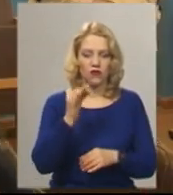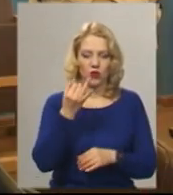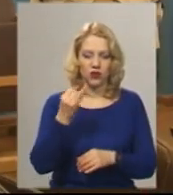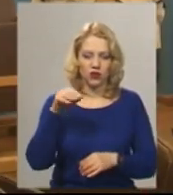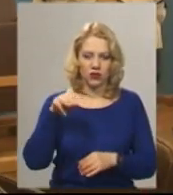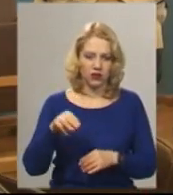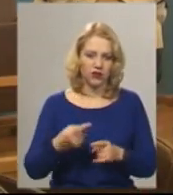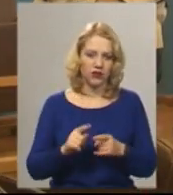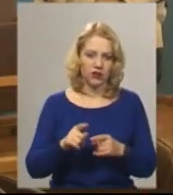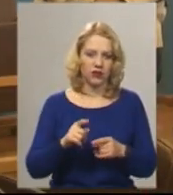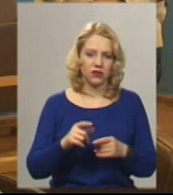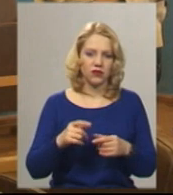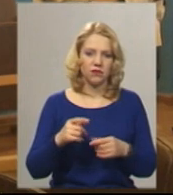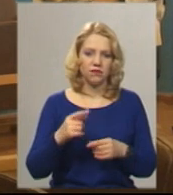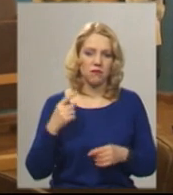«Перша».